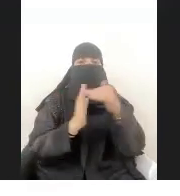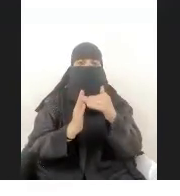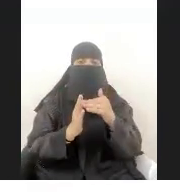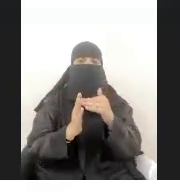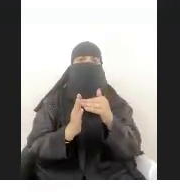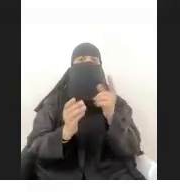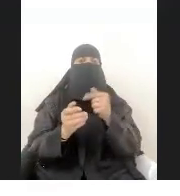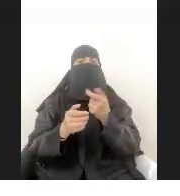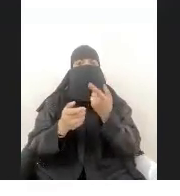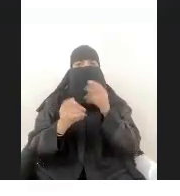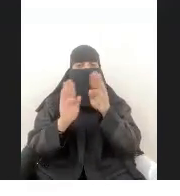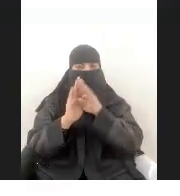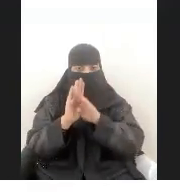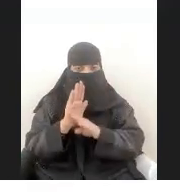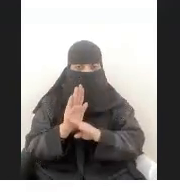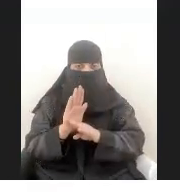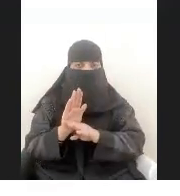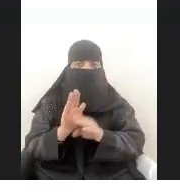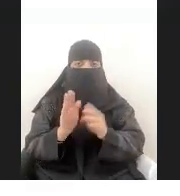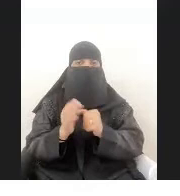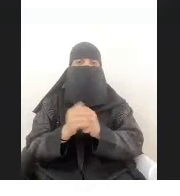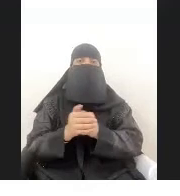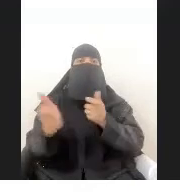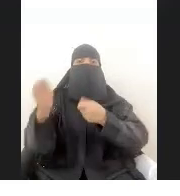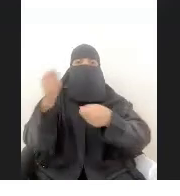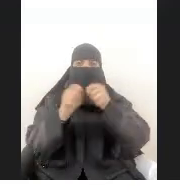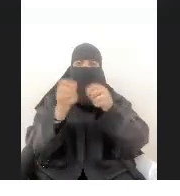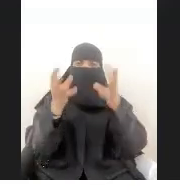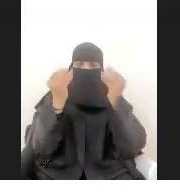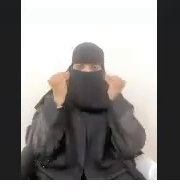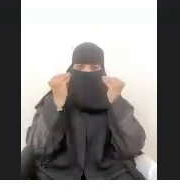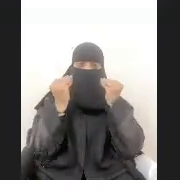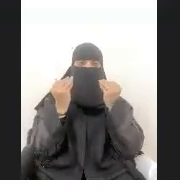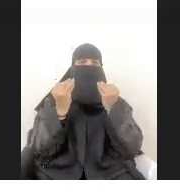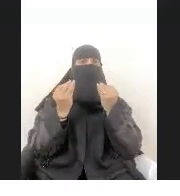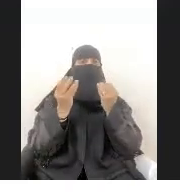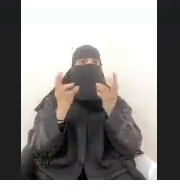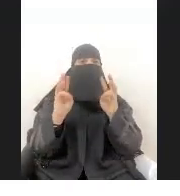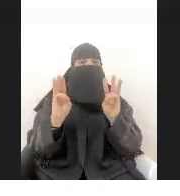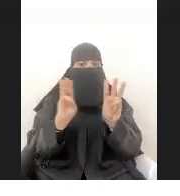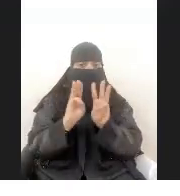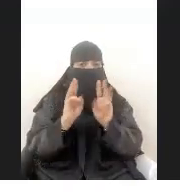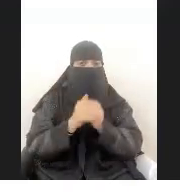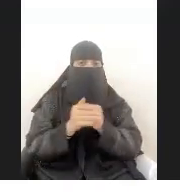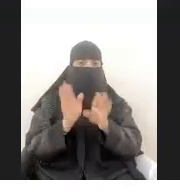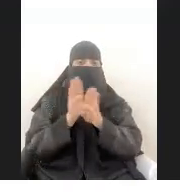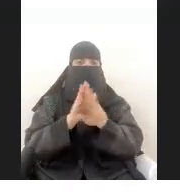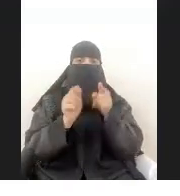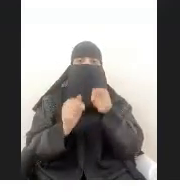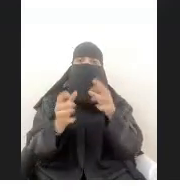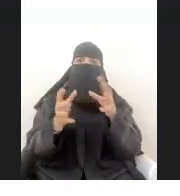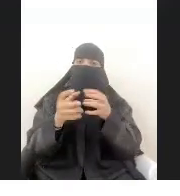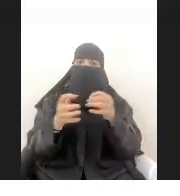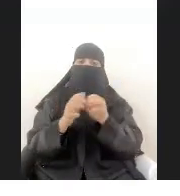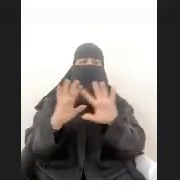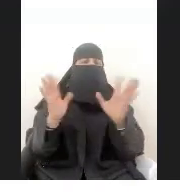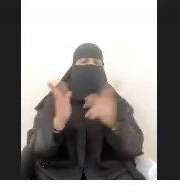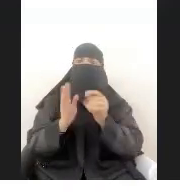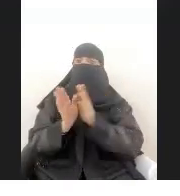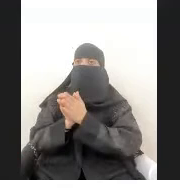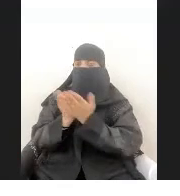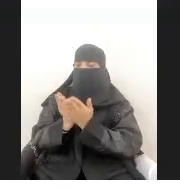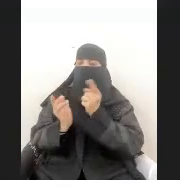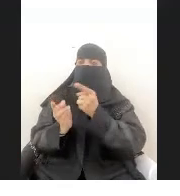يعني تصميم مقررات تعليمية إلكترونية تدعم هذا المفهوم. نأكد على أنه مو كل المنهج يصمم بهذا الشكل،